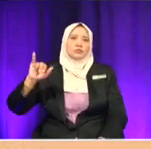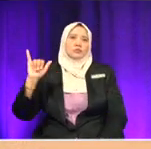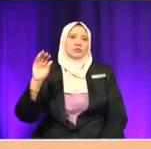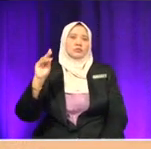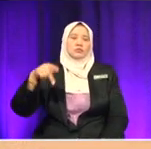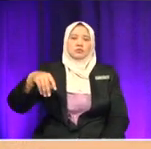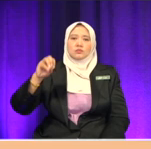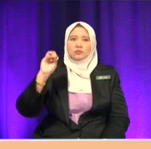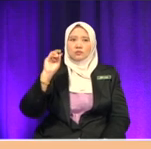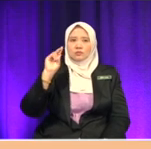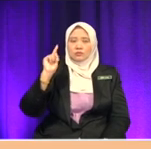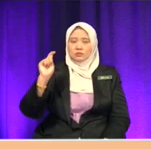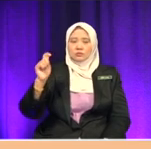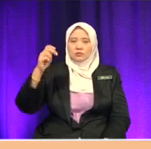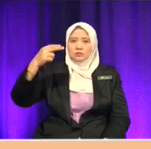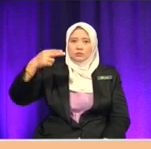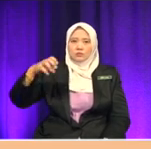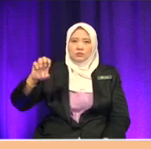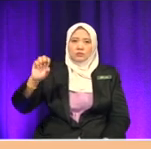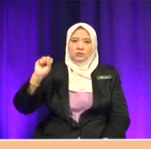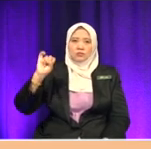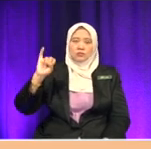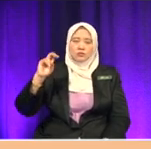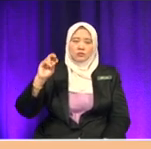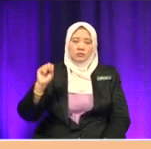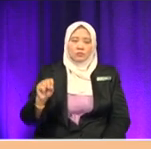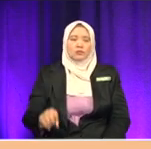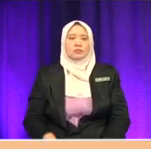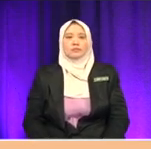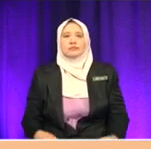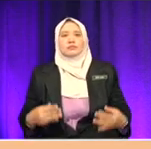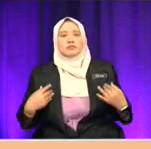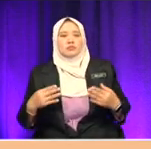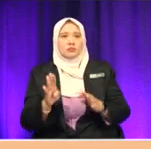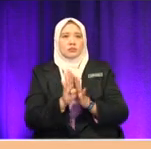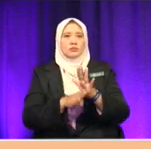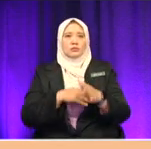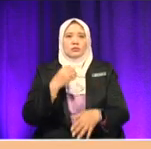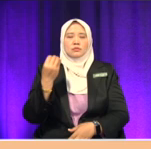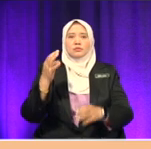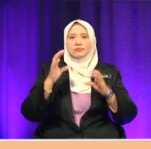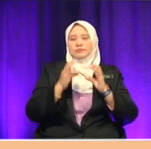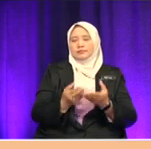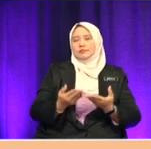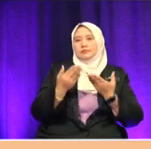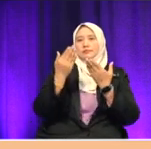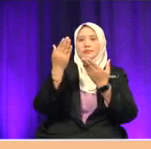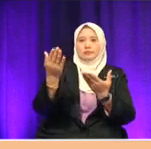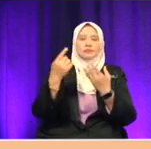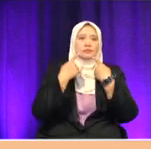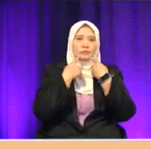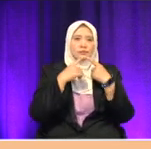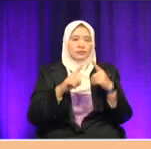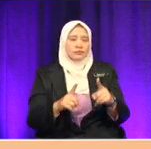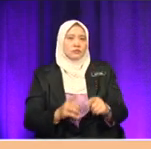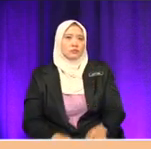ini. Bagi menjawab hipotesis, cikgu ada beberapa tips. Okey, kita ada beberapa cadangan jawapan untuk menjawab